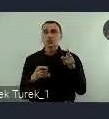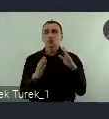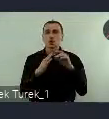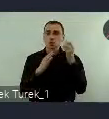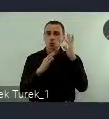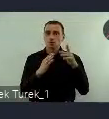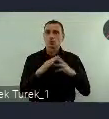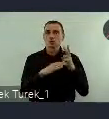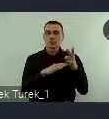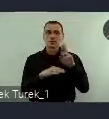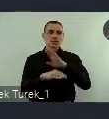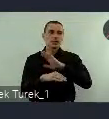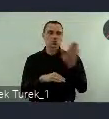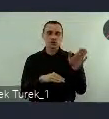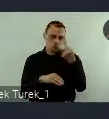i